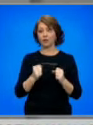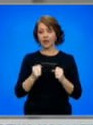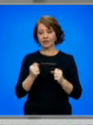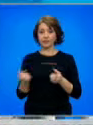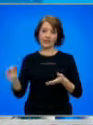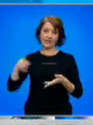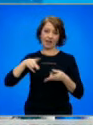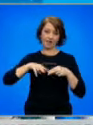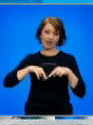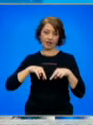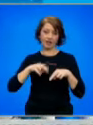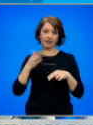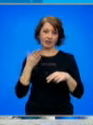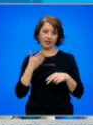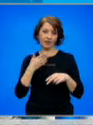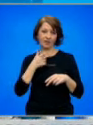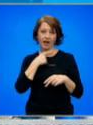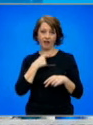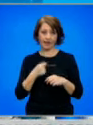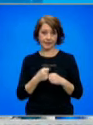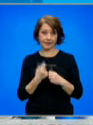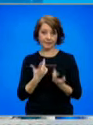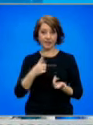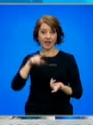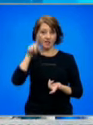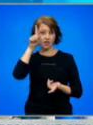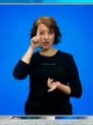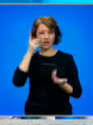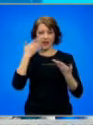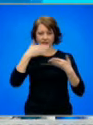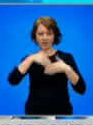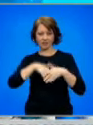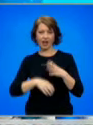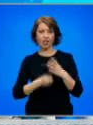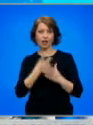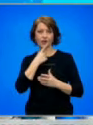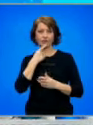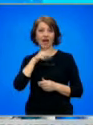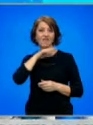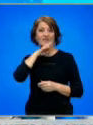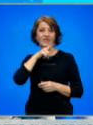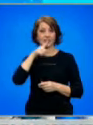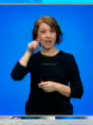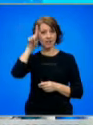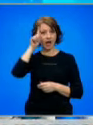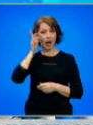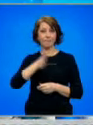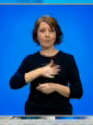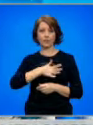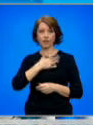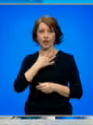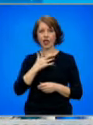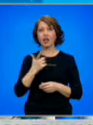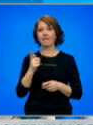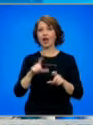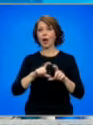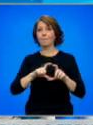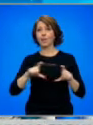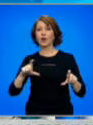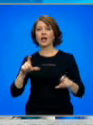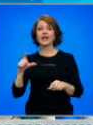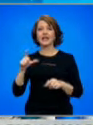клас. Трагичен инцидент в София в нощта на Нова година. Възрастна жена е починала при пожар в жилищен блок в квартал Света